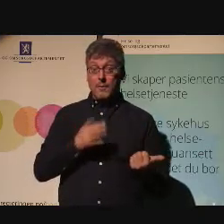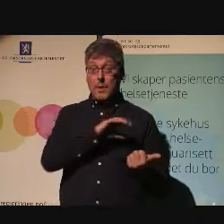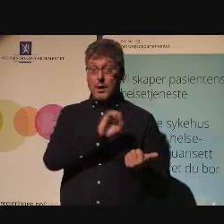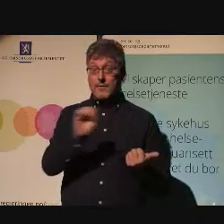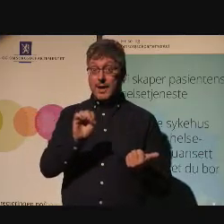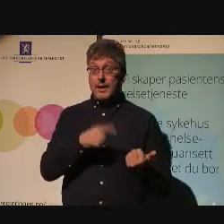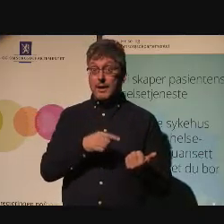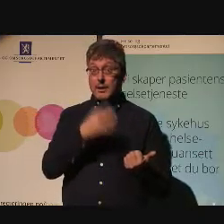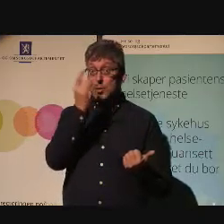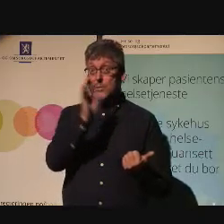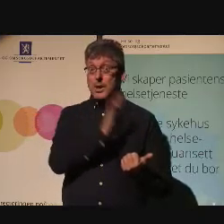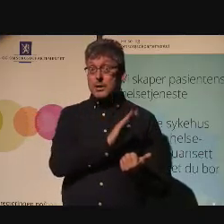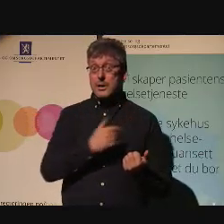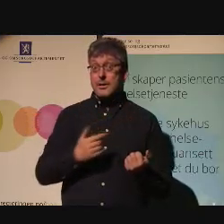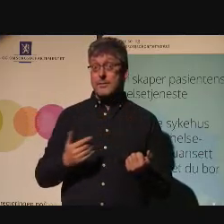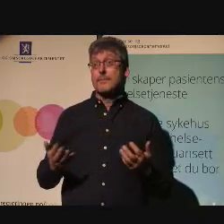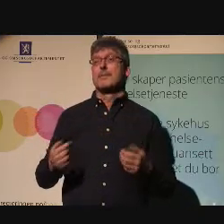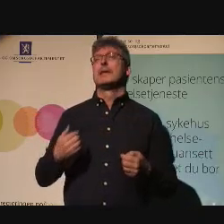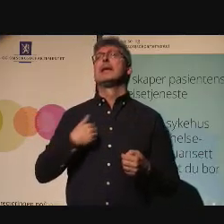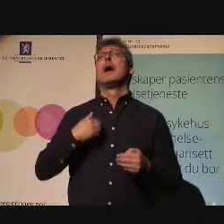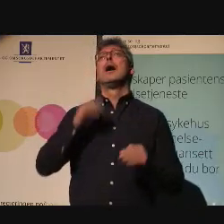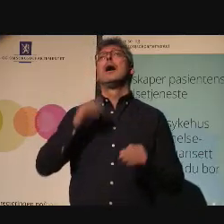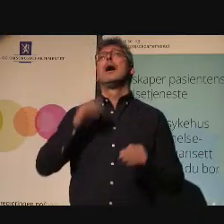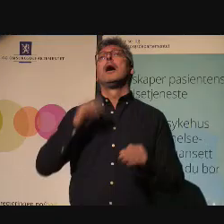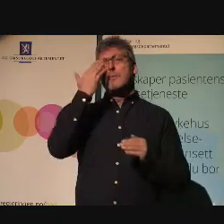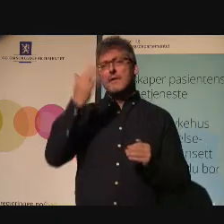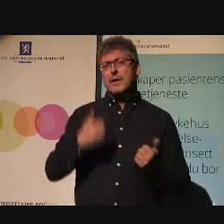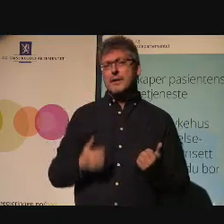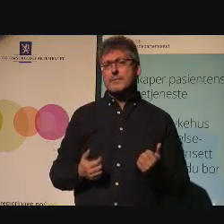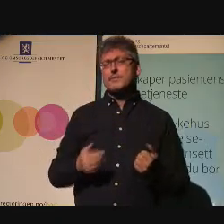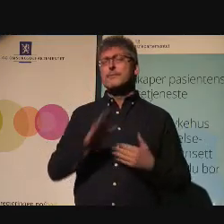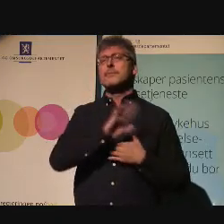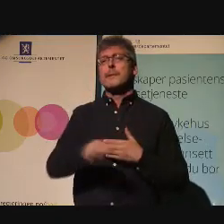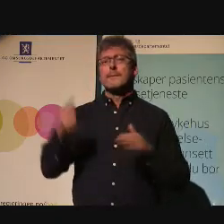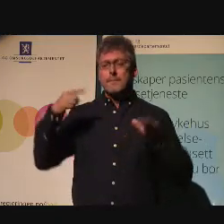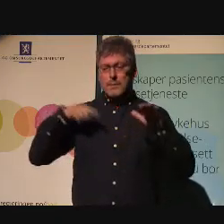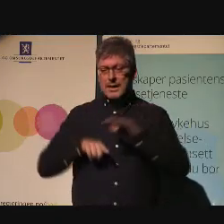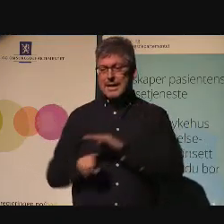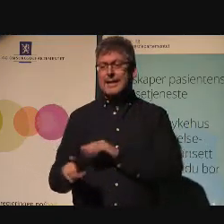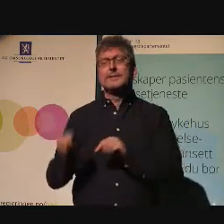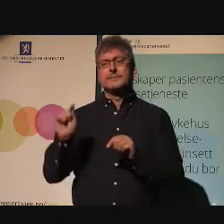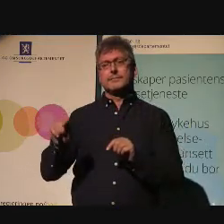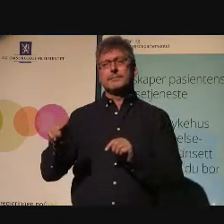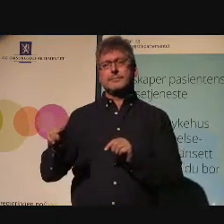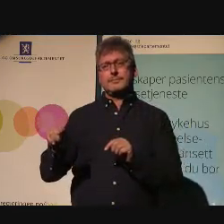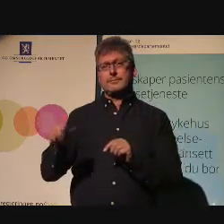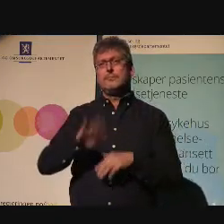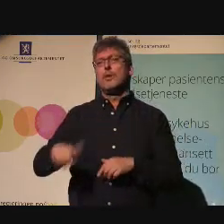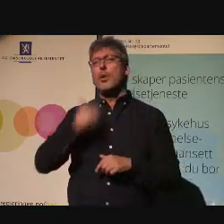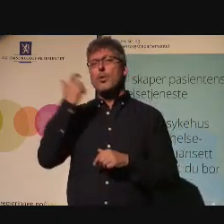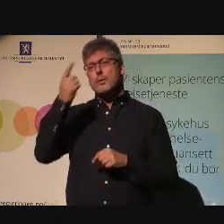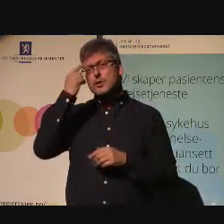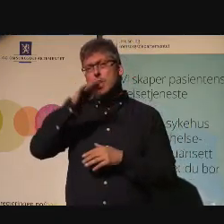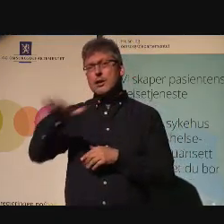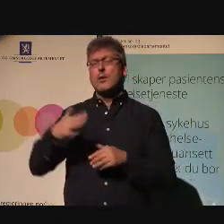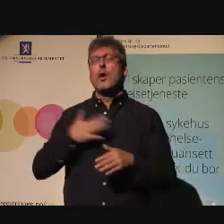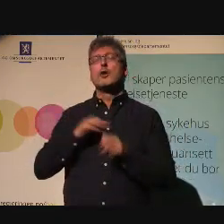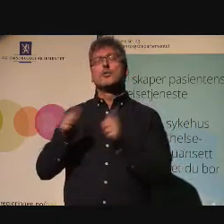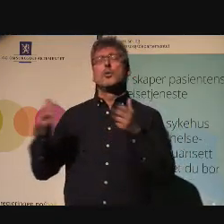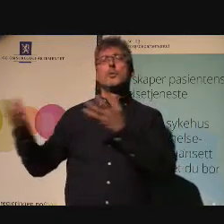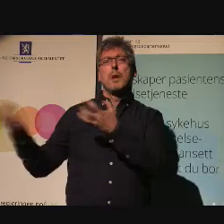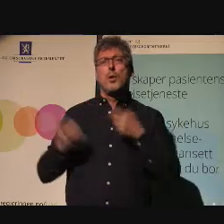Jeg er overbevist om at for barn som kommer inn i barne- og ungdomspsykiatrien, og spesielt de som har så store behov at de har behov